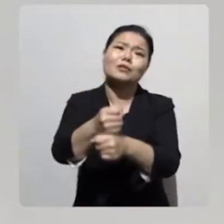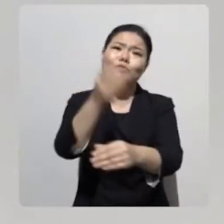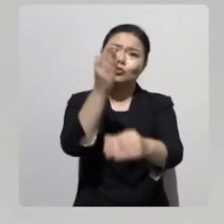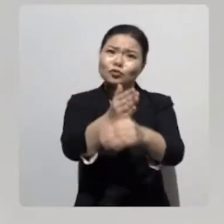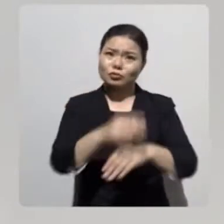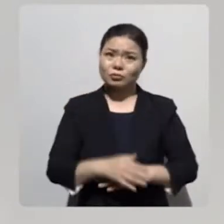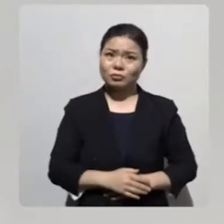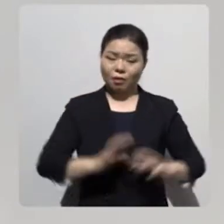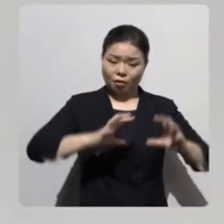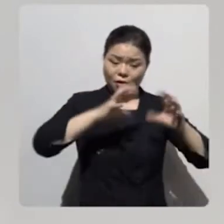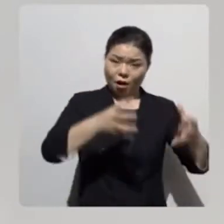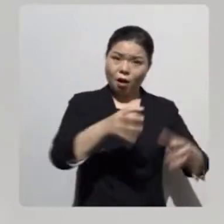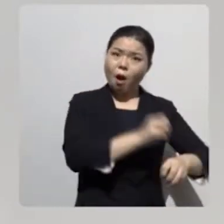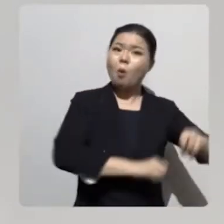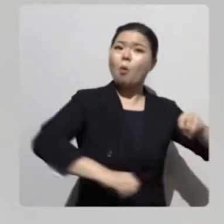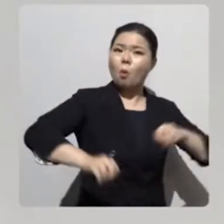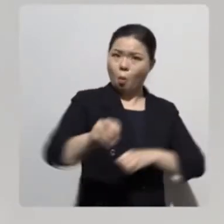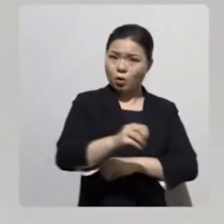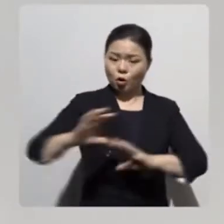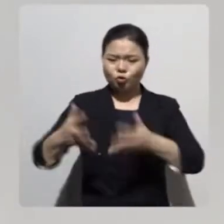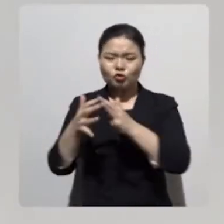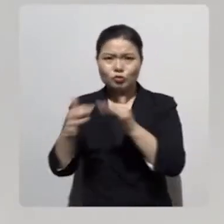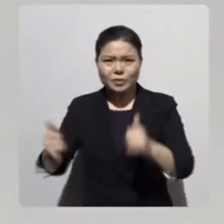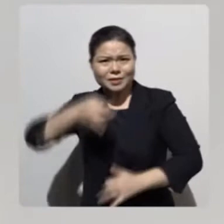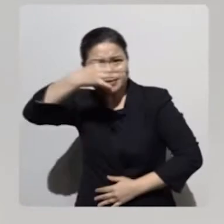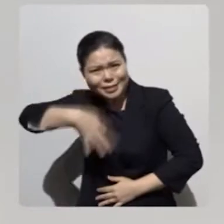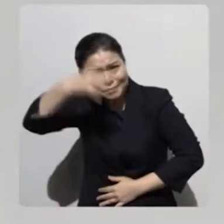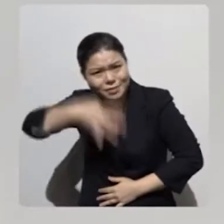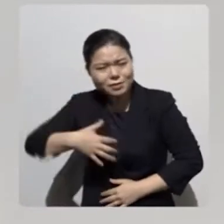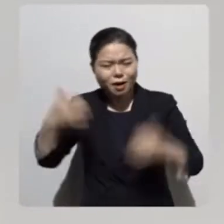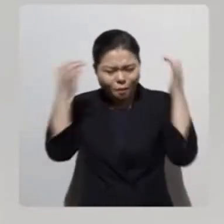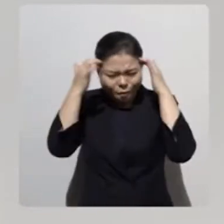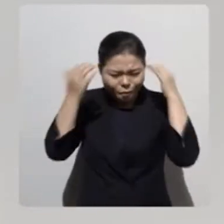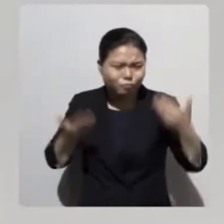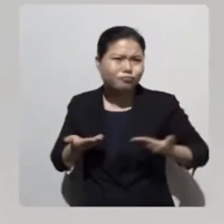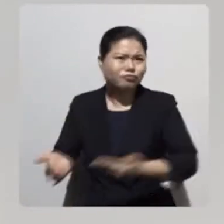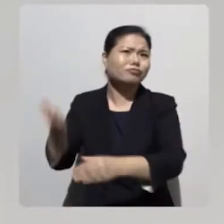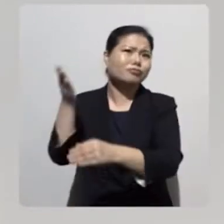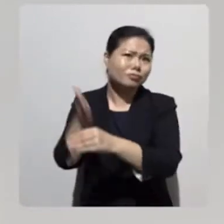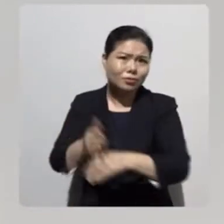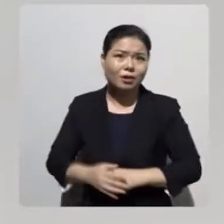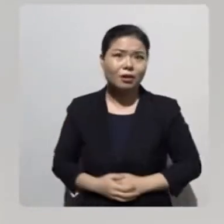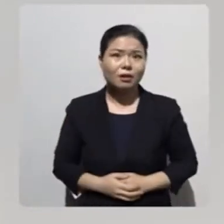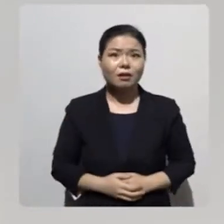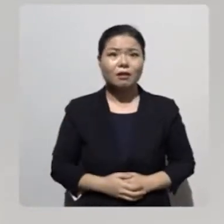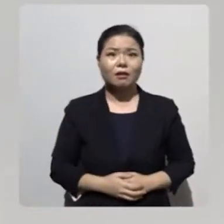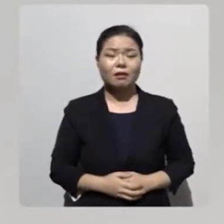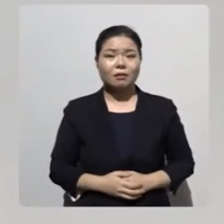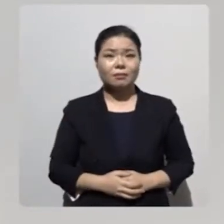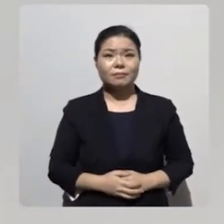국가가 오히려 국민의 발목을 잡고 있습니다.